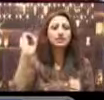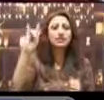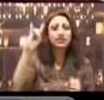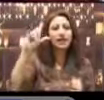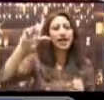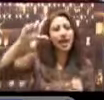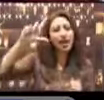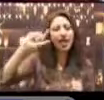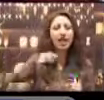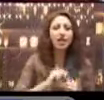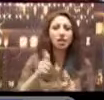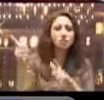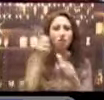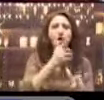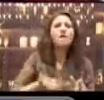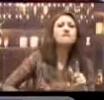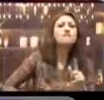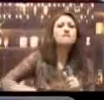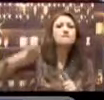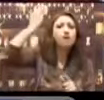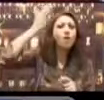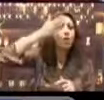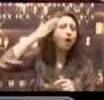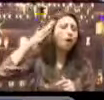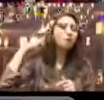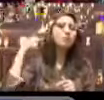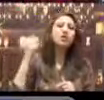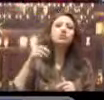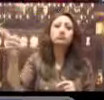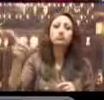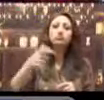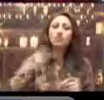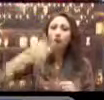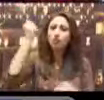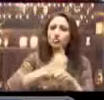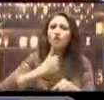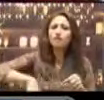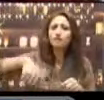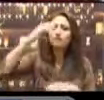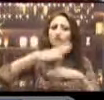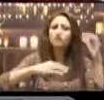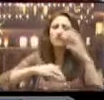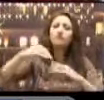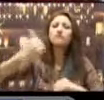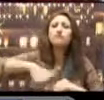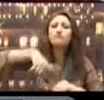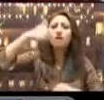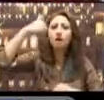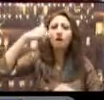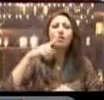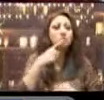جلال انا عارف مين هو احمد جلال كويس قوي، وعارف تاريخه عامل ازاي، وعارف قدراته كمخرج عامل ازاي،